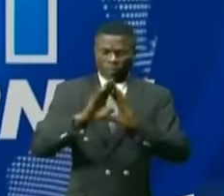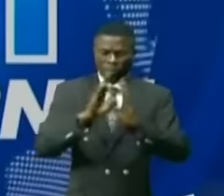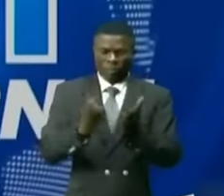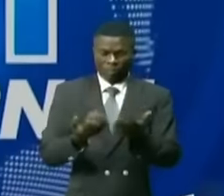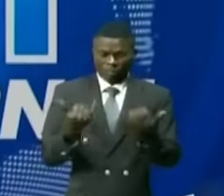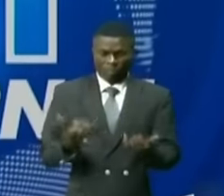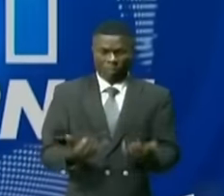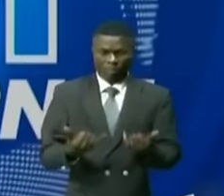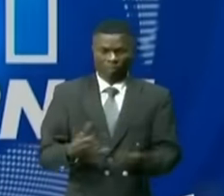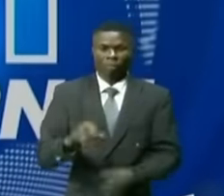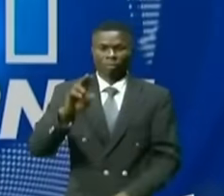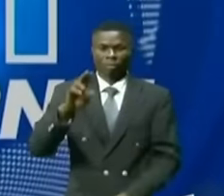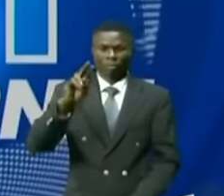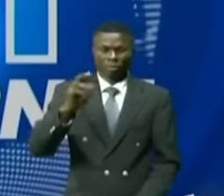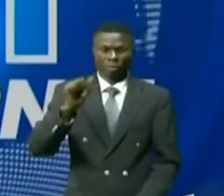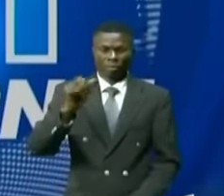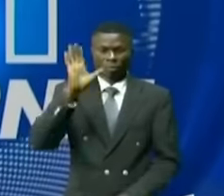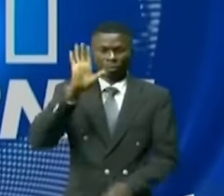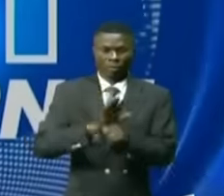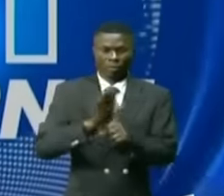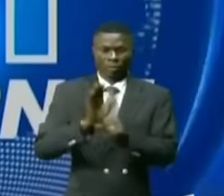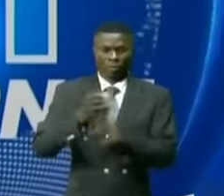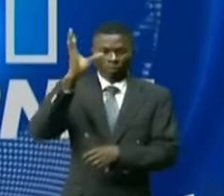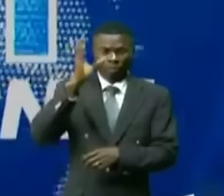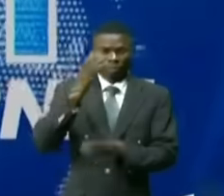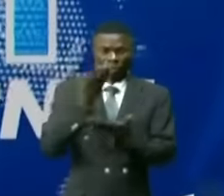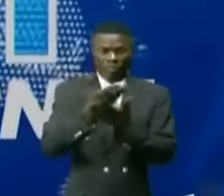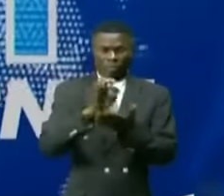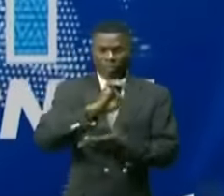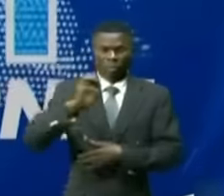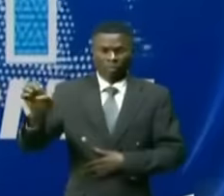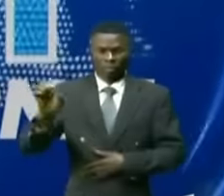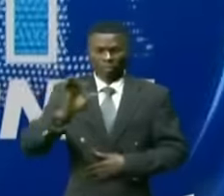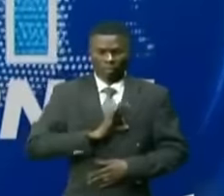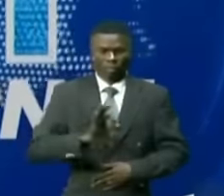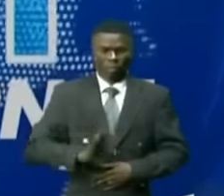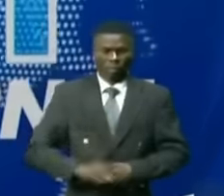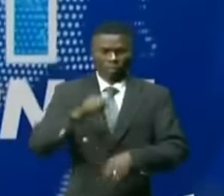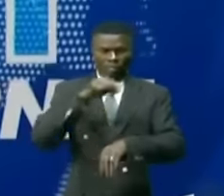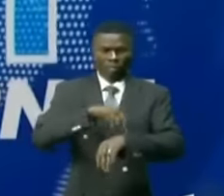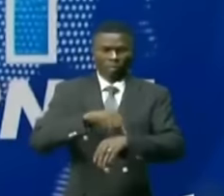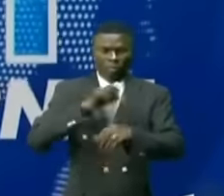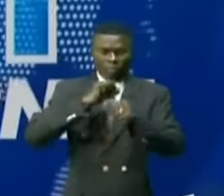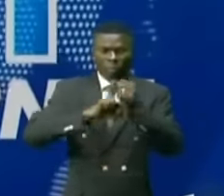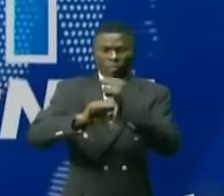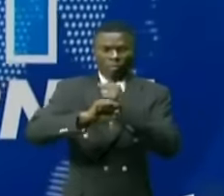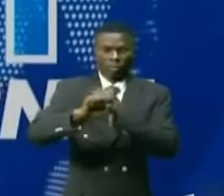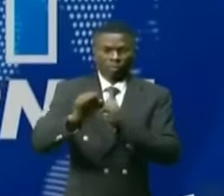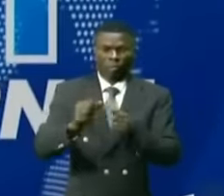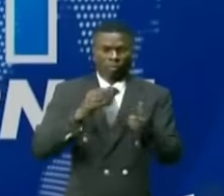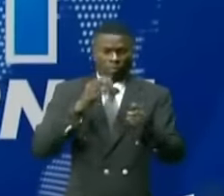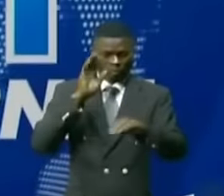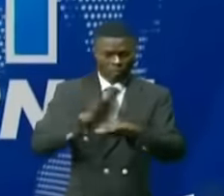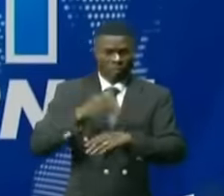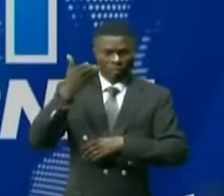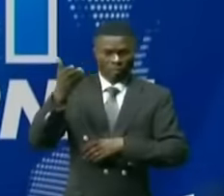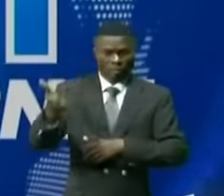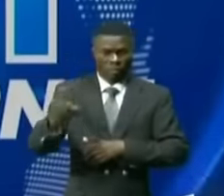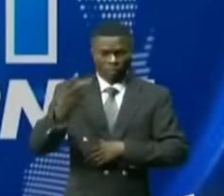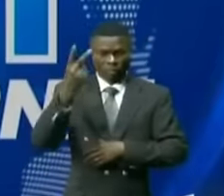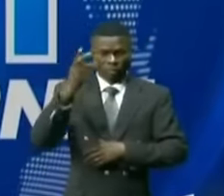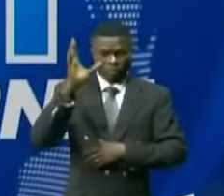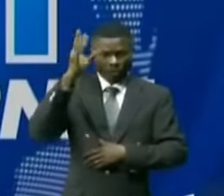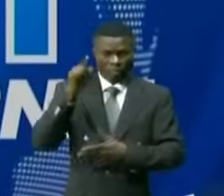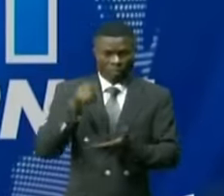l'instant, dans l'est du pays, en campagne électorale, lorsqu'il est passé à ces